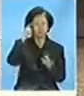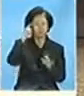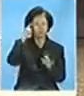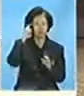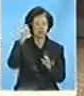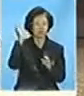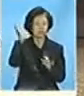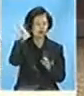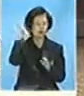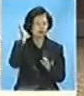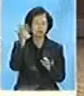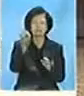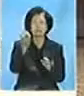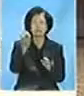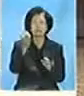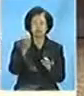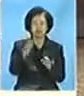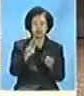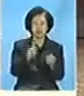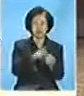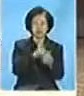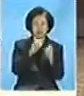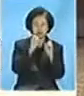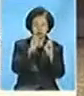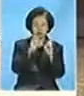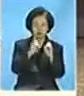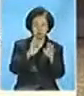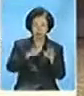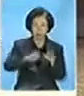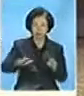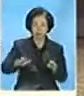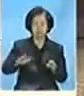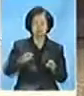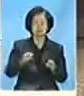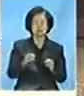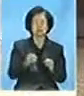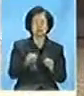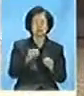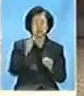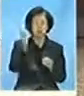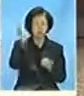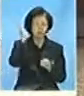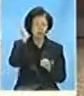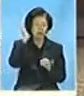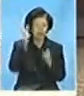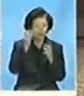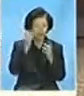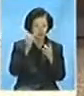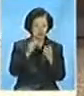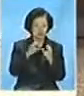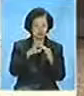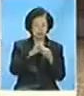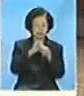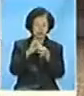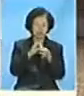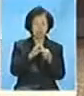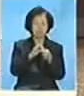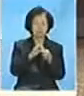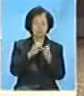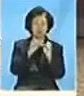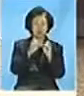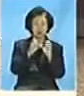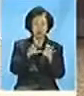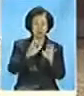งทางด้านสอนเด็กมาก่อนนะครับได้ฟังการสอนเด็กได้มา30กว่าเพลง